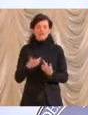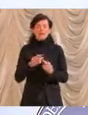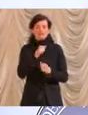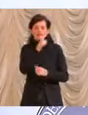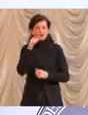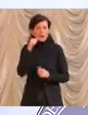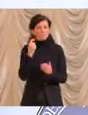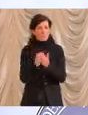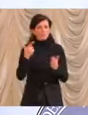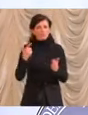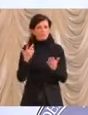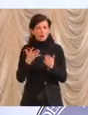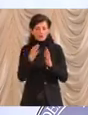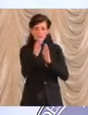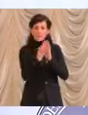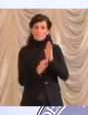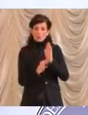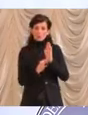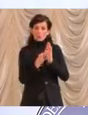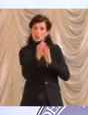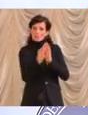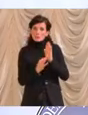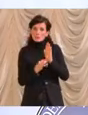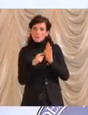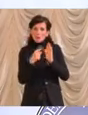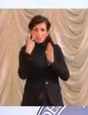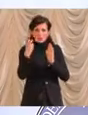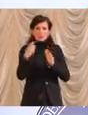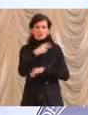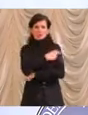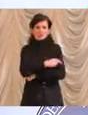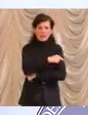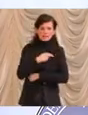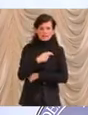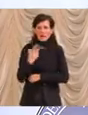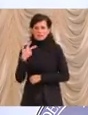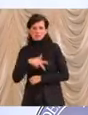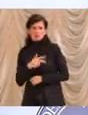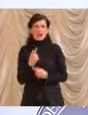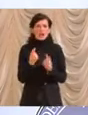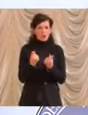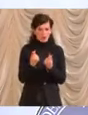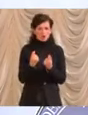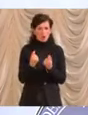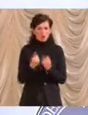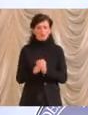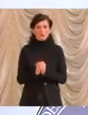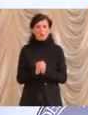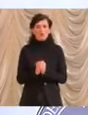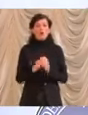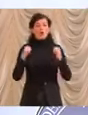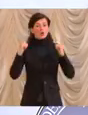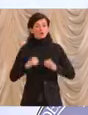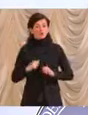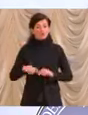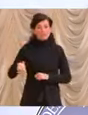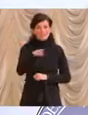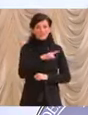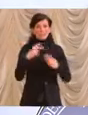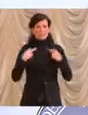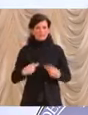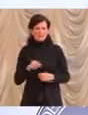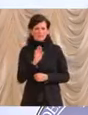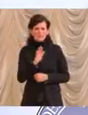abbracciano tutti questi aspetti. La vita dei cittadini europei, il tessuto socio-economico di